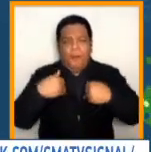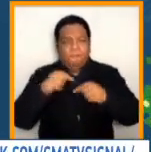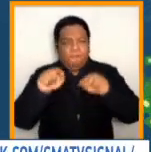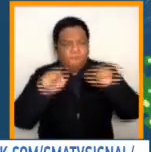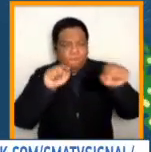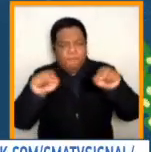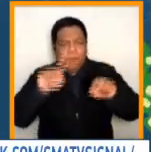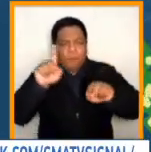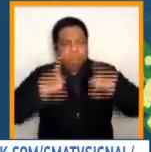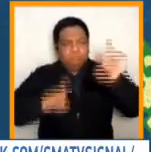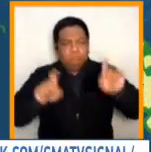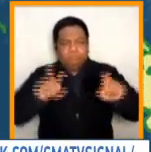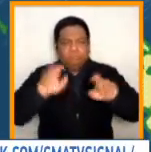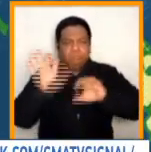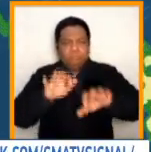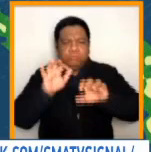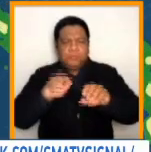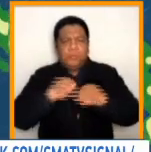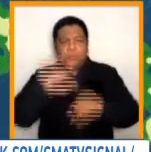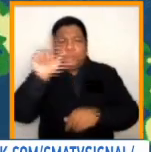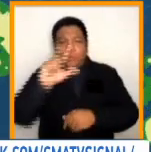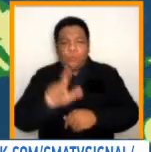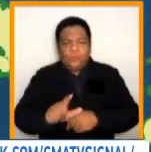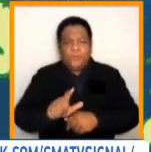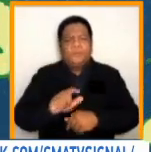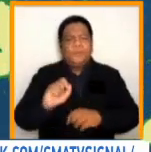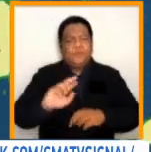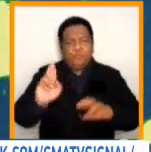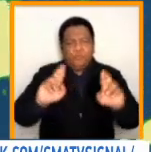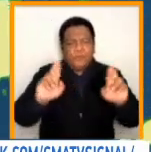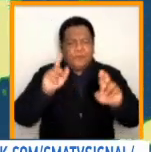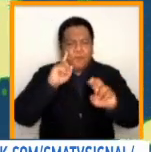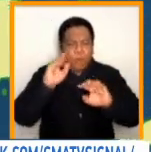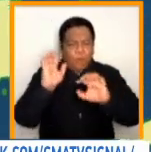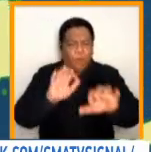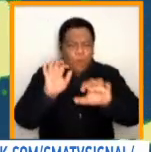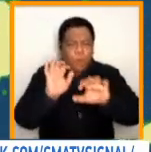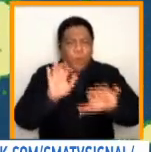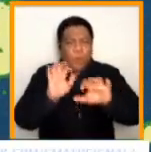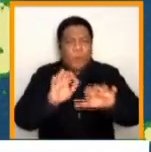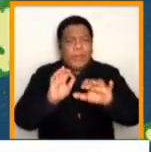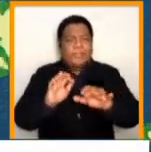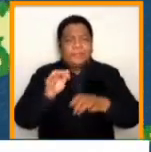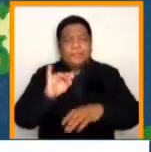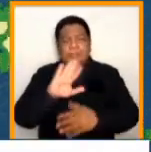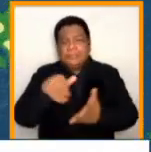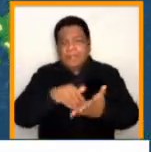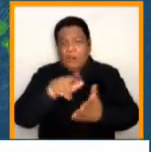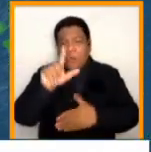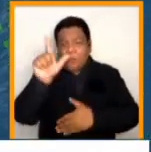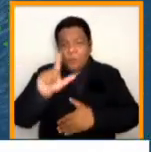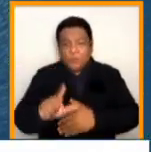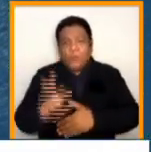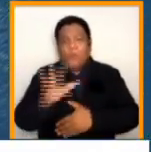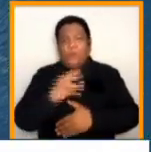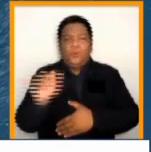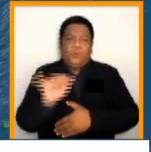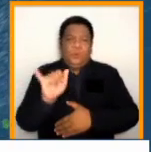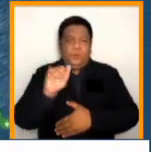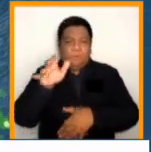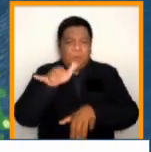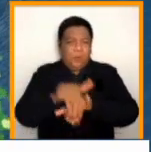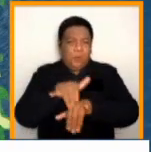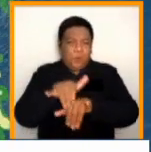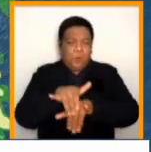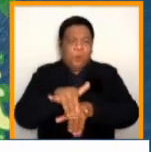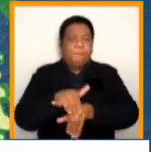pang bahagi ng Luzon. Maging I am ready sa malalakas na ulan ng mga kapuso dyan sa mga taga-Central Luzon at maging dyan sa Mindoro provinces. May